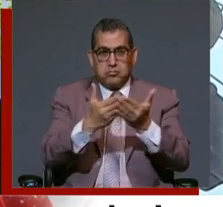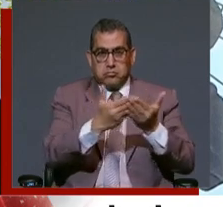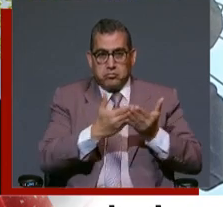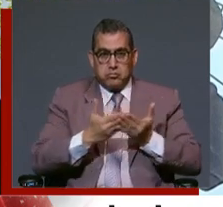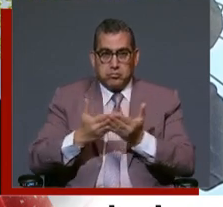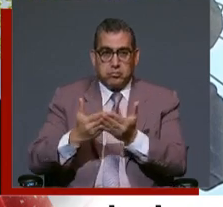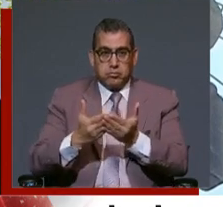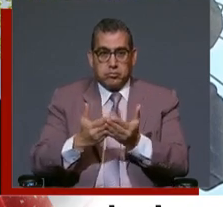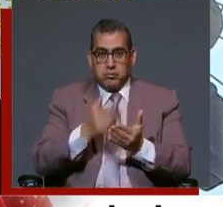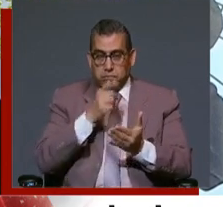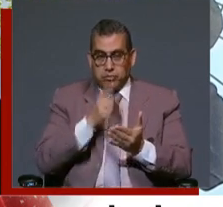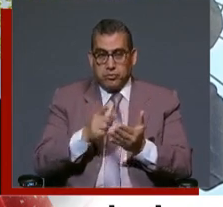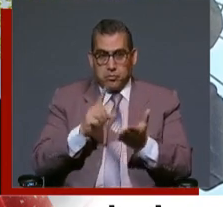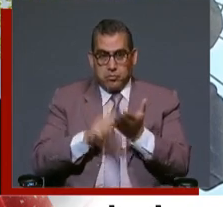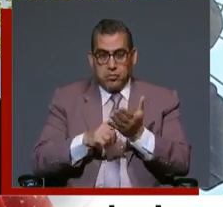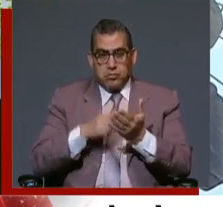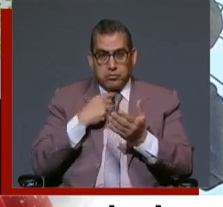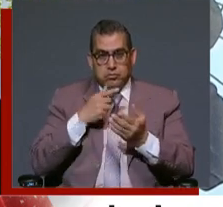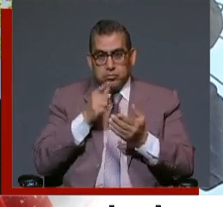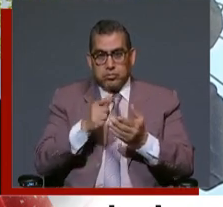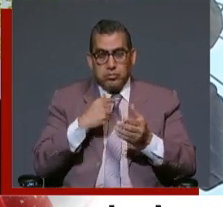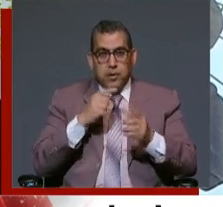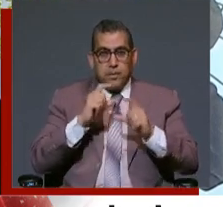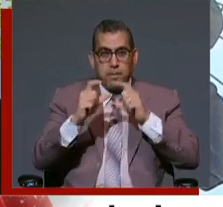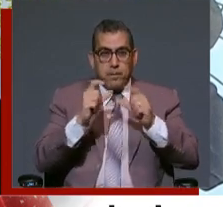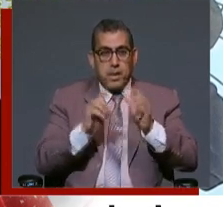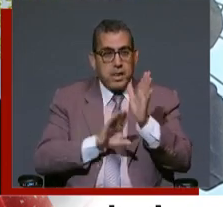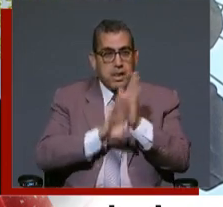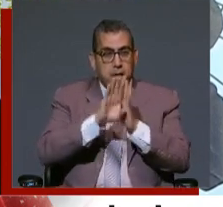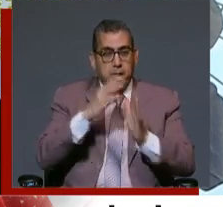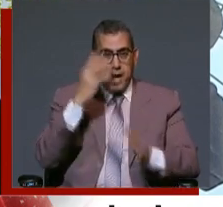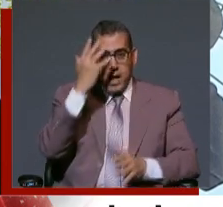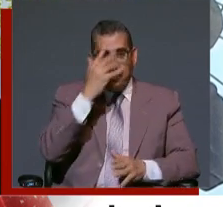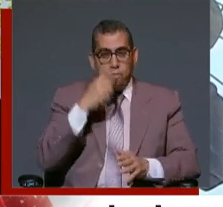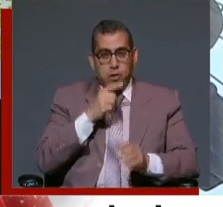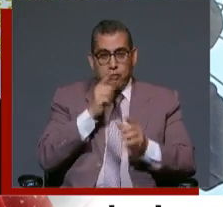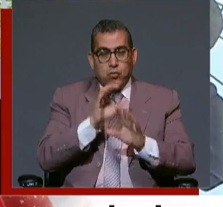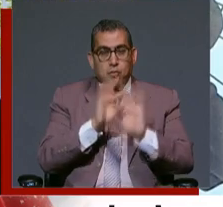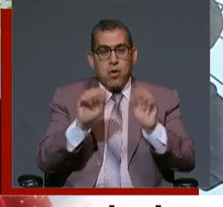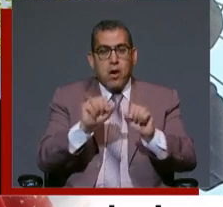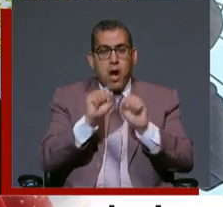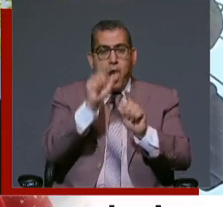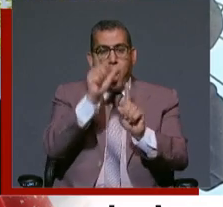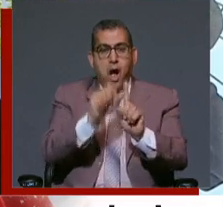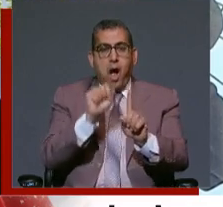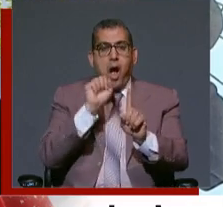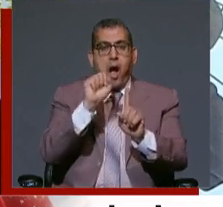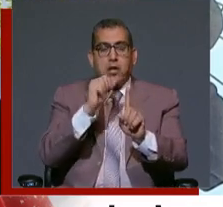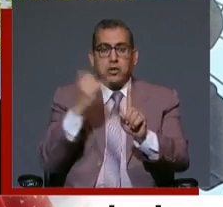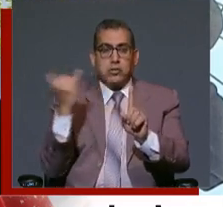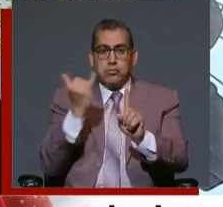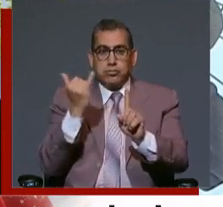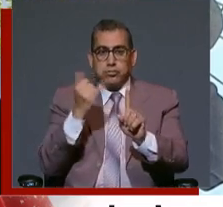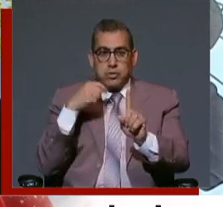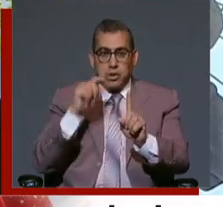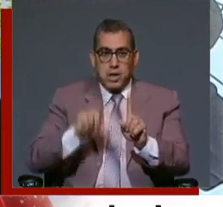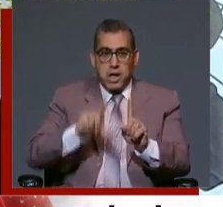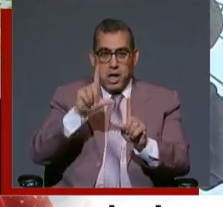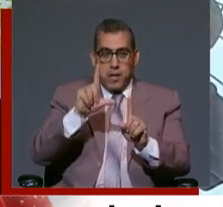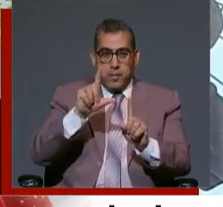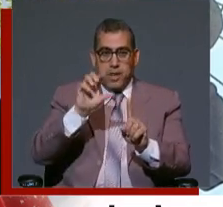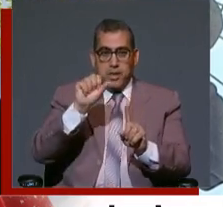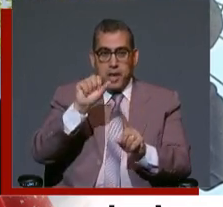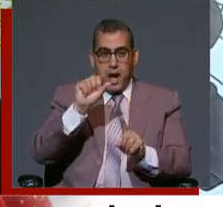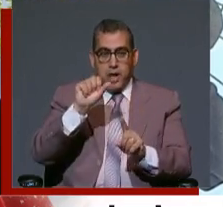تقدمونه لبنك التنمية الأفريقي. أرحب بشكل خاص بالسيد رئيس اتحاد